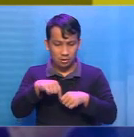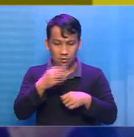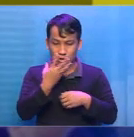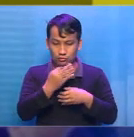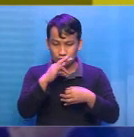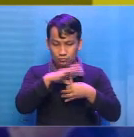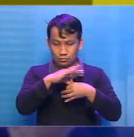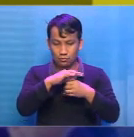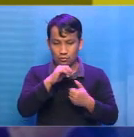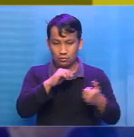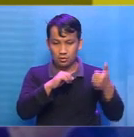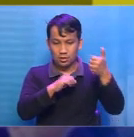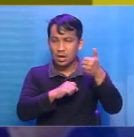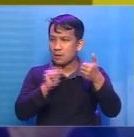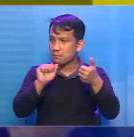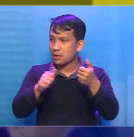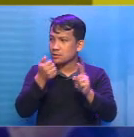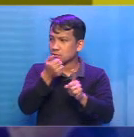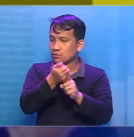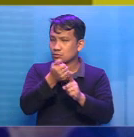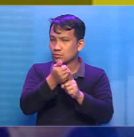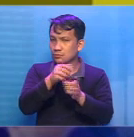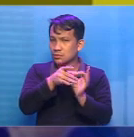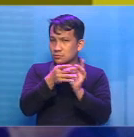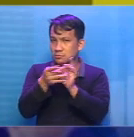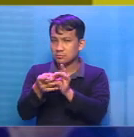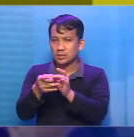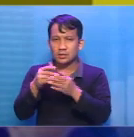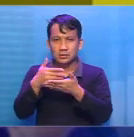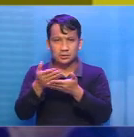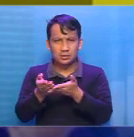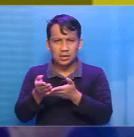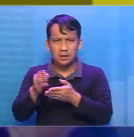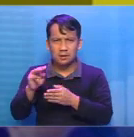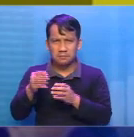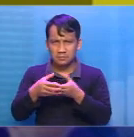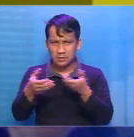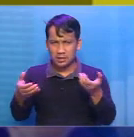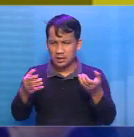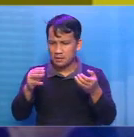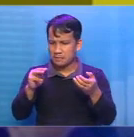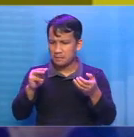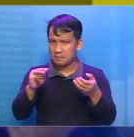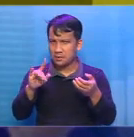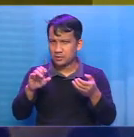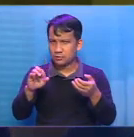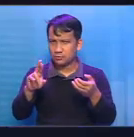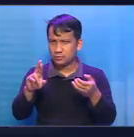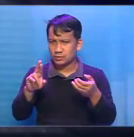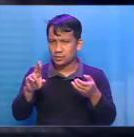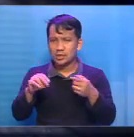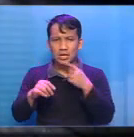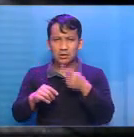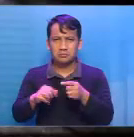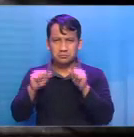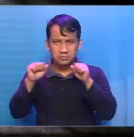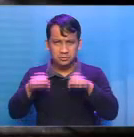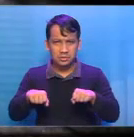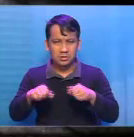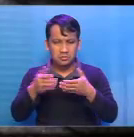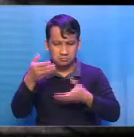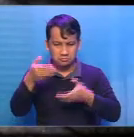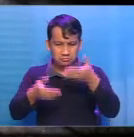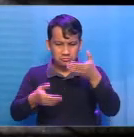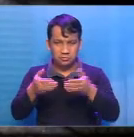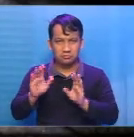Speaker ay otomatikong bahagi ng mayorya. Tatlong beses inakyat ang kaso sa Korte Suprema. Pero ang Korte